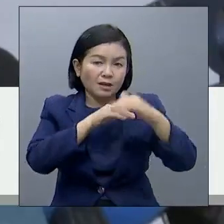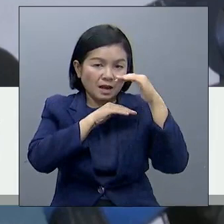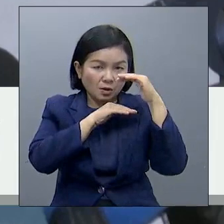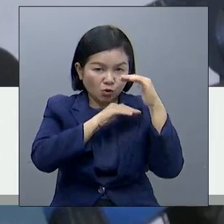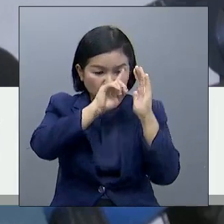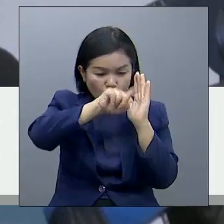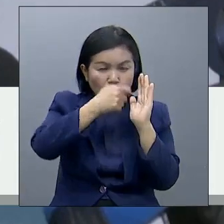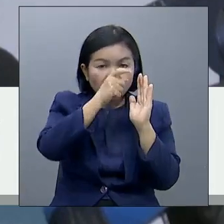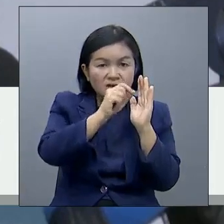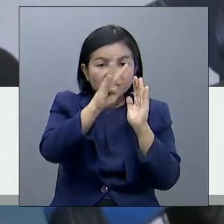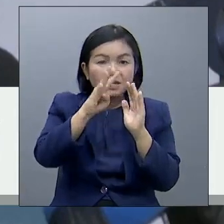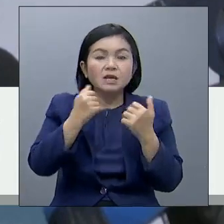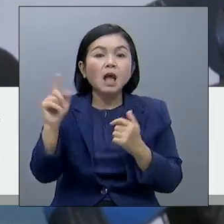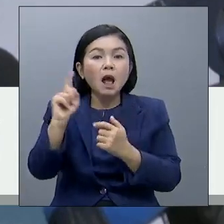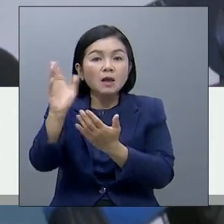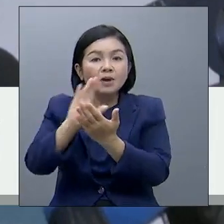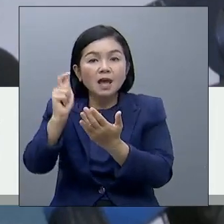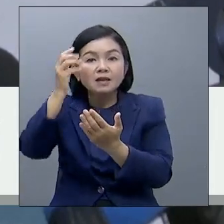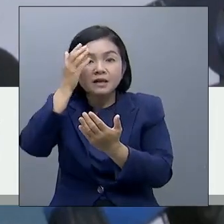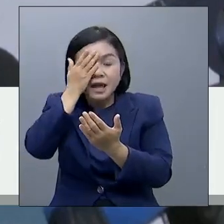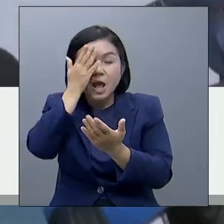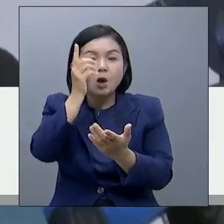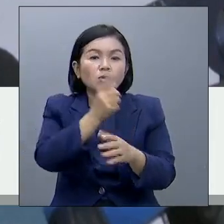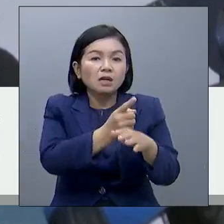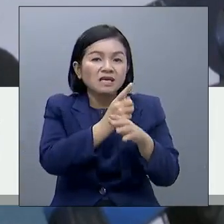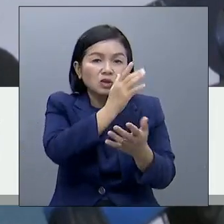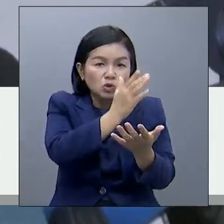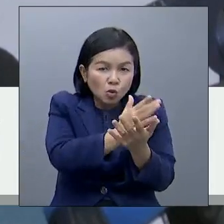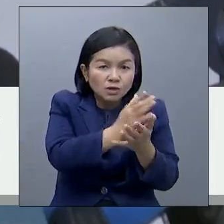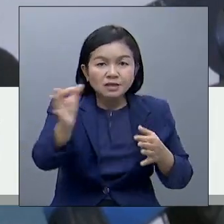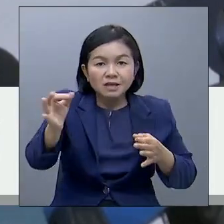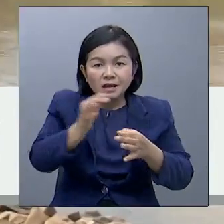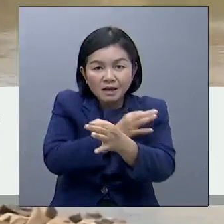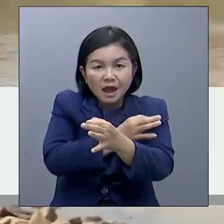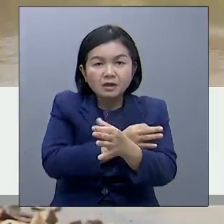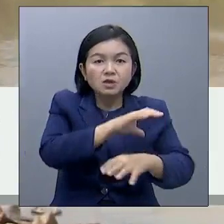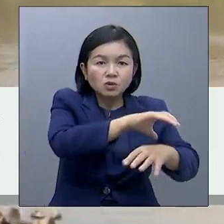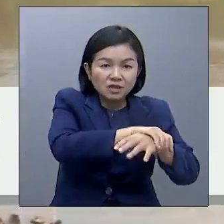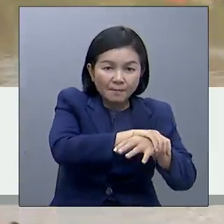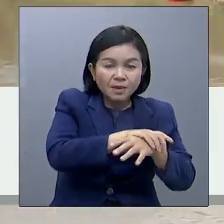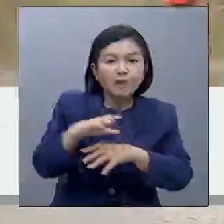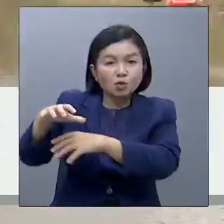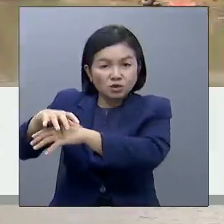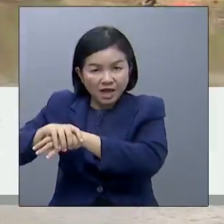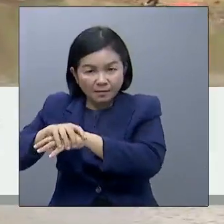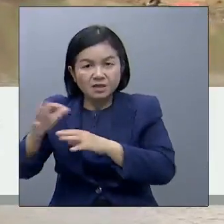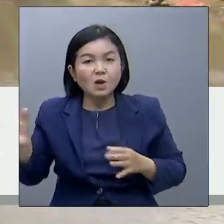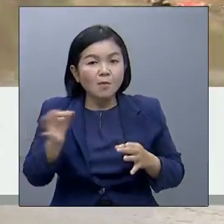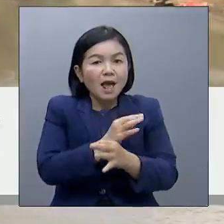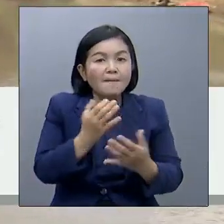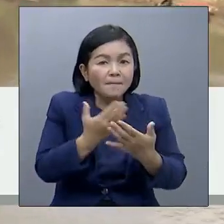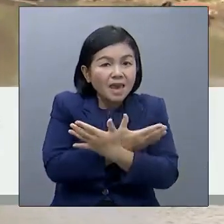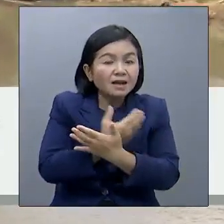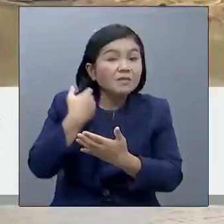ชั่วโมงของข้อเสนอหยุดยิงเพื่อแลกเปลี่ยนตัวประกันจึงจะขอให้นายกรัฐมนตรีมาเลเซียช่วยเหลืออย่างต่อเนื่องอีกท